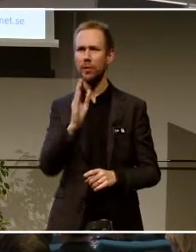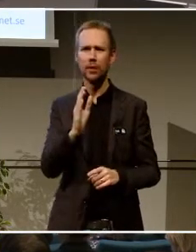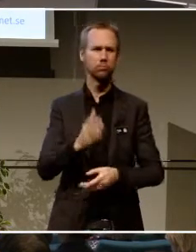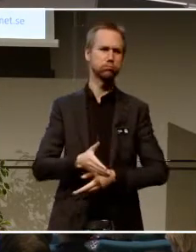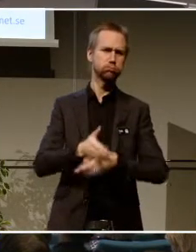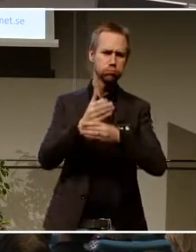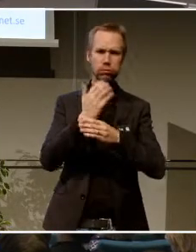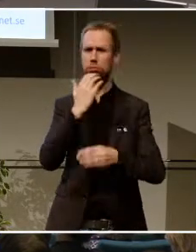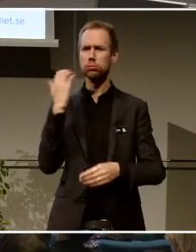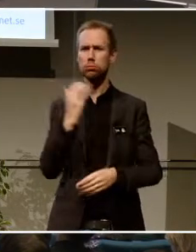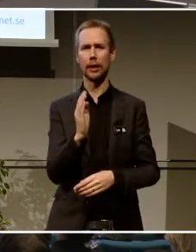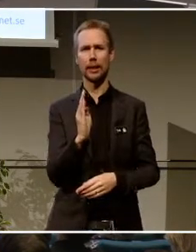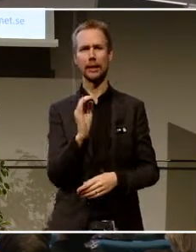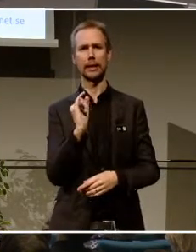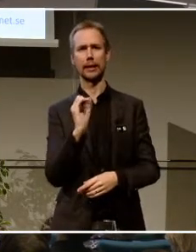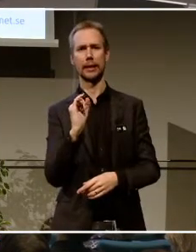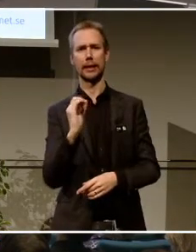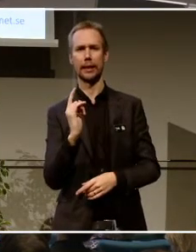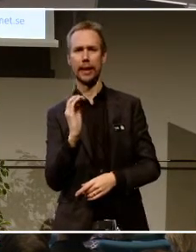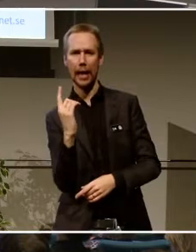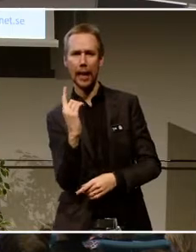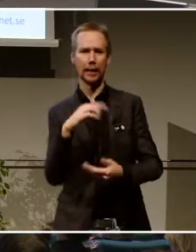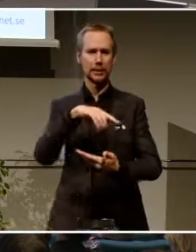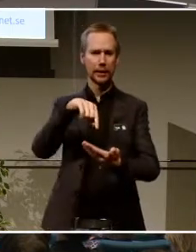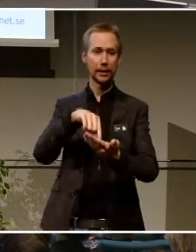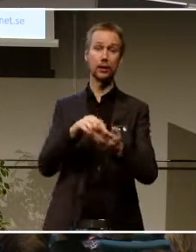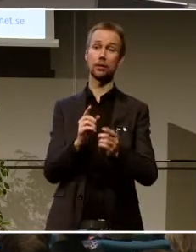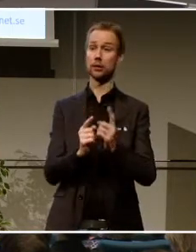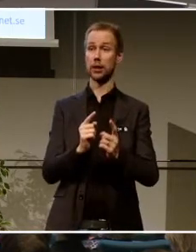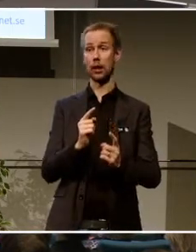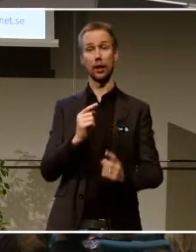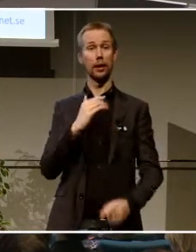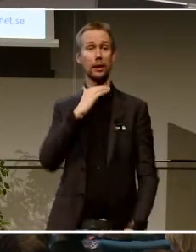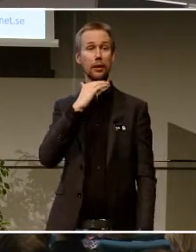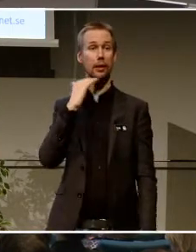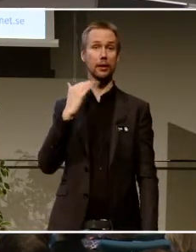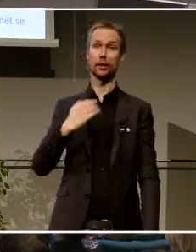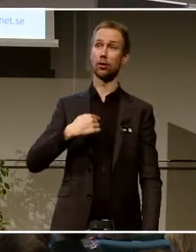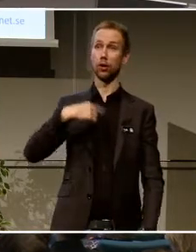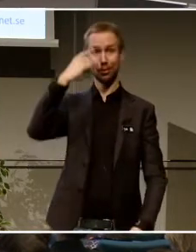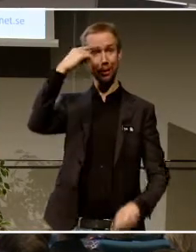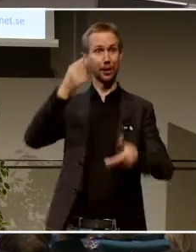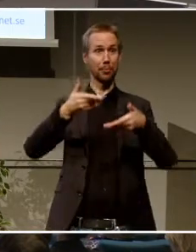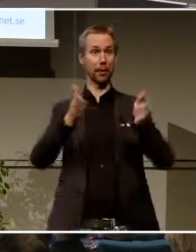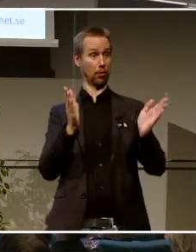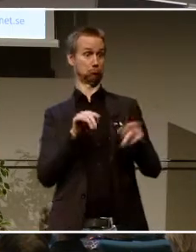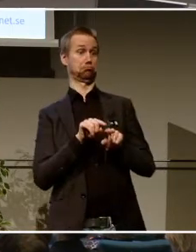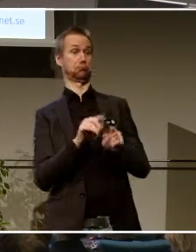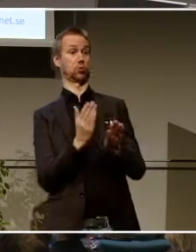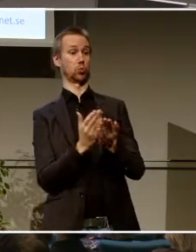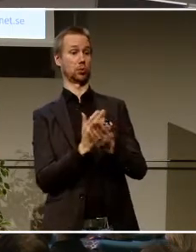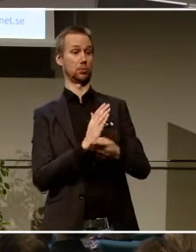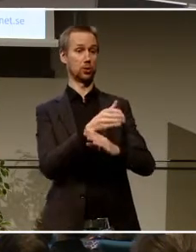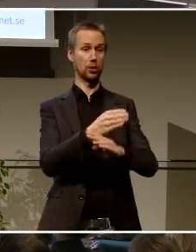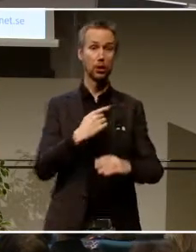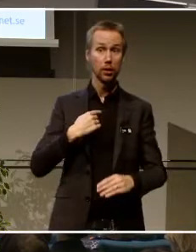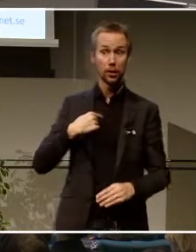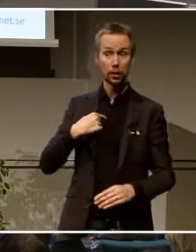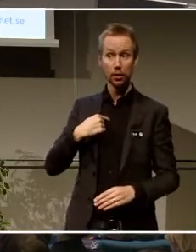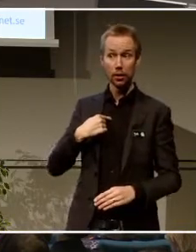och stora saker. Det kanske räcker att vara lite open-minded och gå till skolan och hjälpa till. Och jag provade det här med, jag sa det till mina barn hemma och de